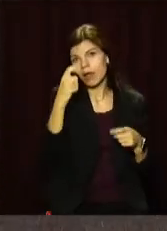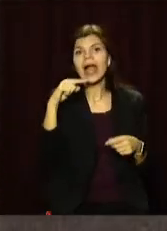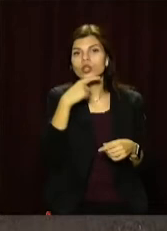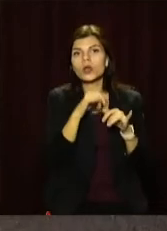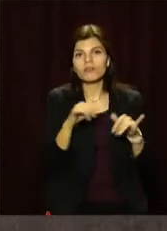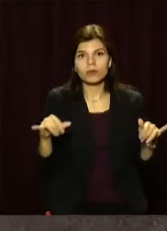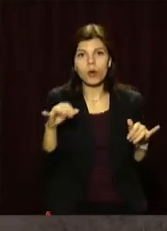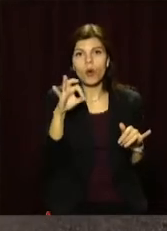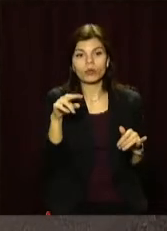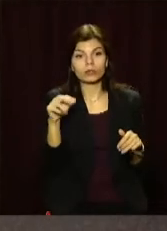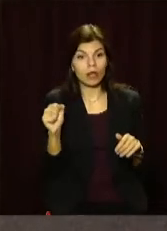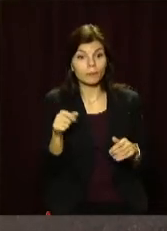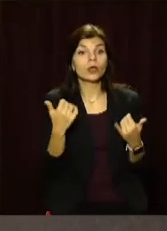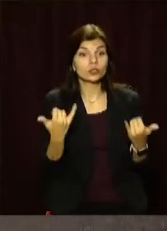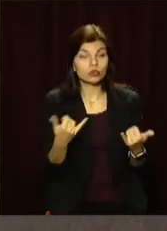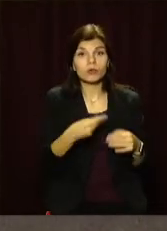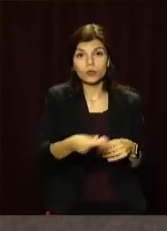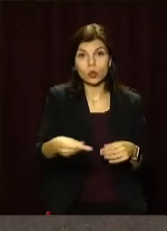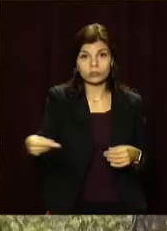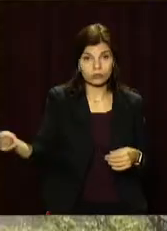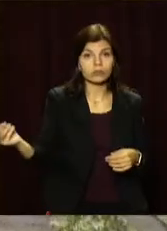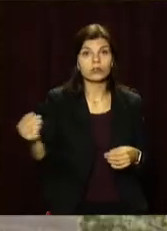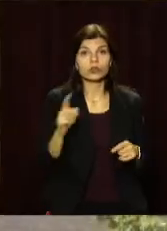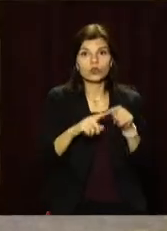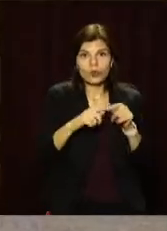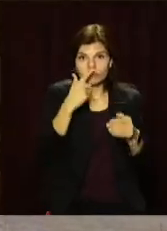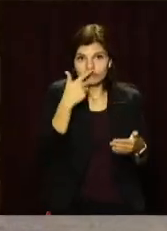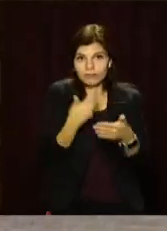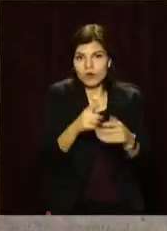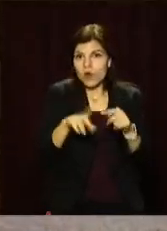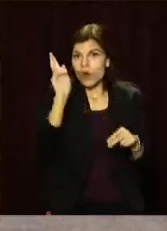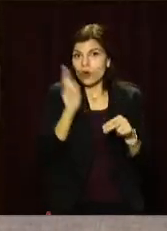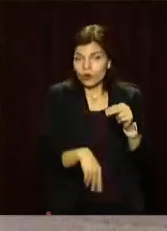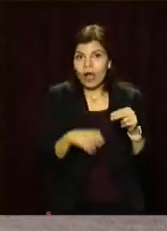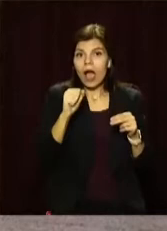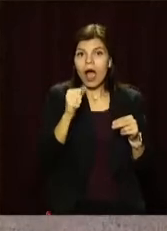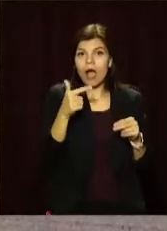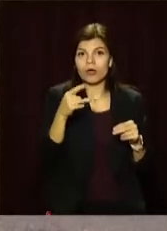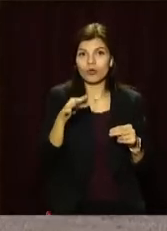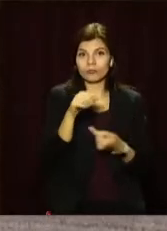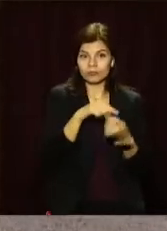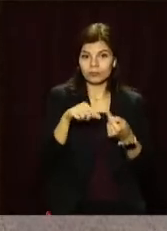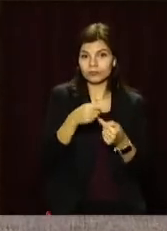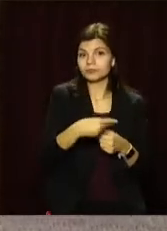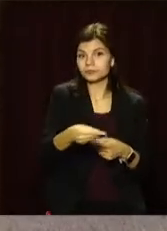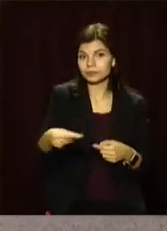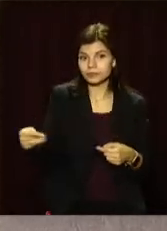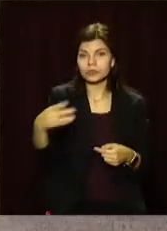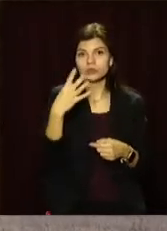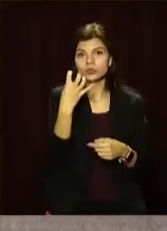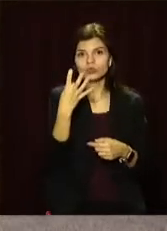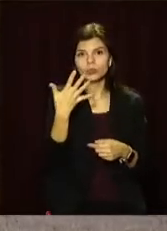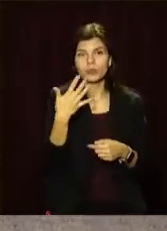ОДА. Зараз посівна наближається до завершення. Агропідприємства вже посіяли майже 445 тисяч